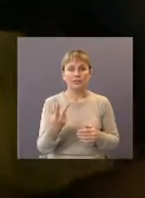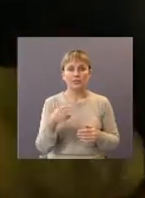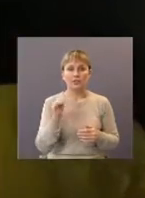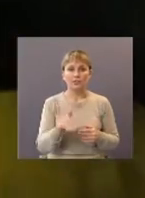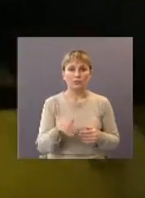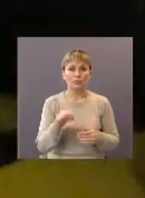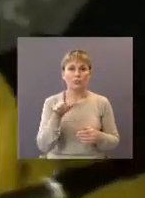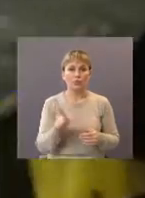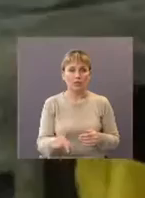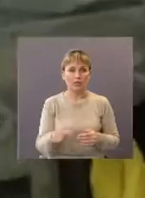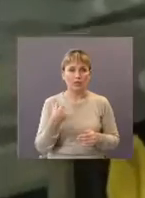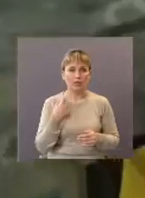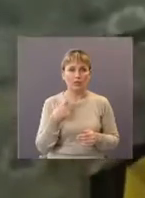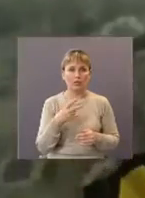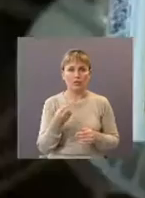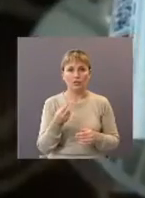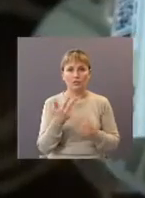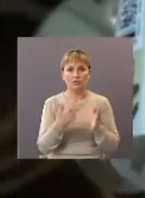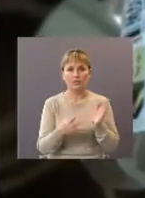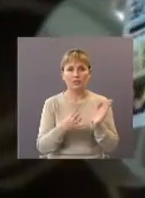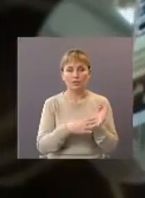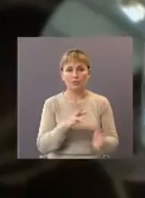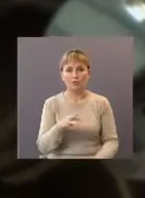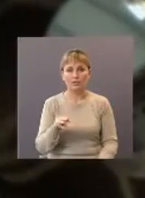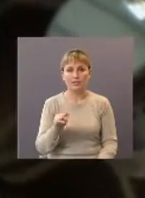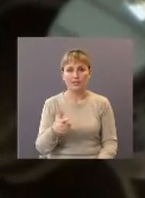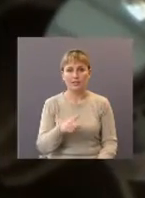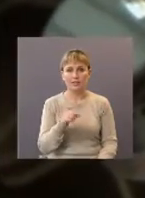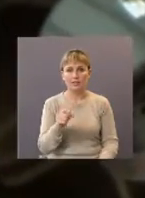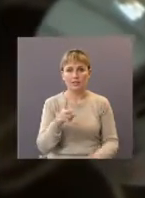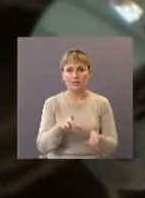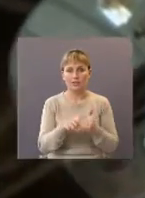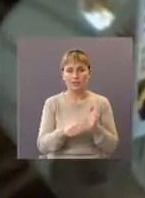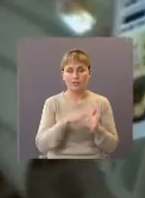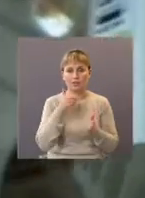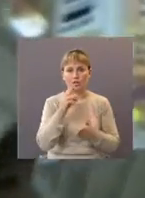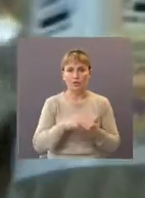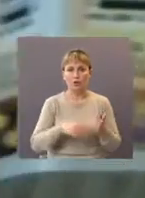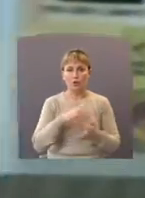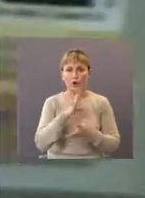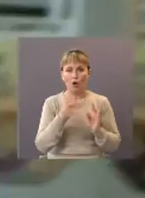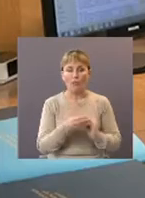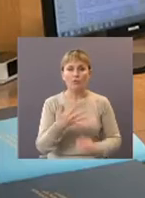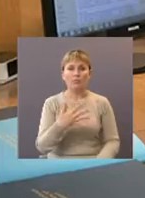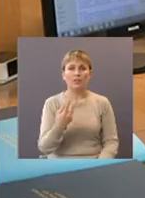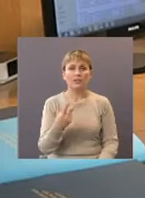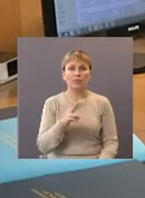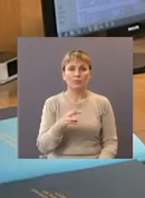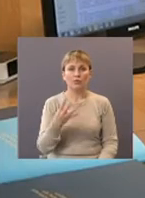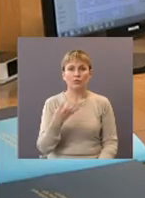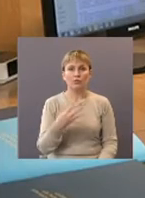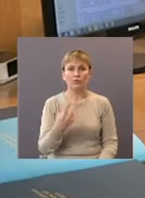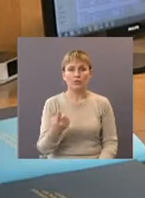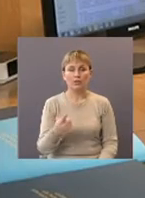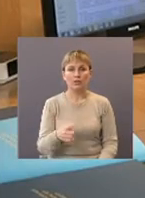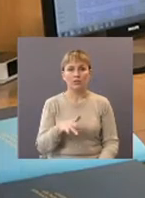бутылок алкогольной продукции на сумму 39 миллионов тенге. За 2016 год уже оштрафовано на сумму 52 миллиона. 440